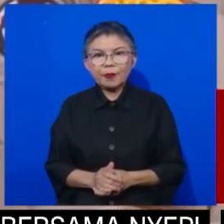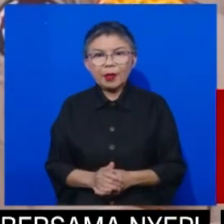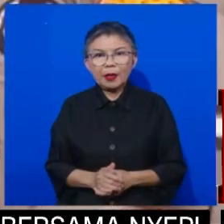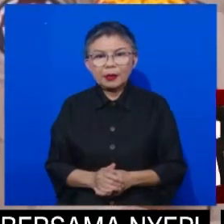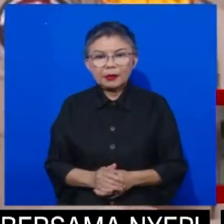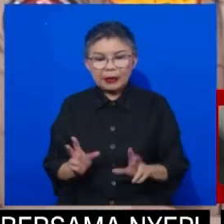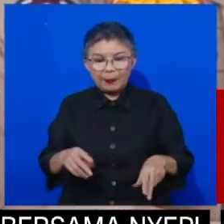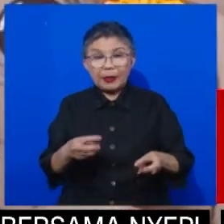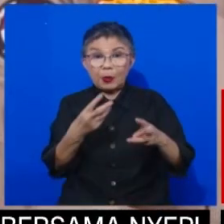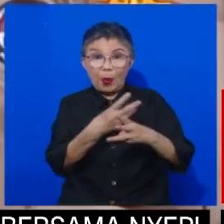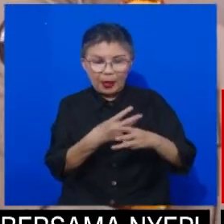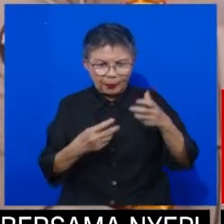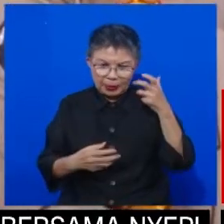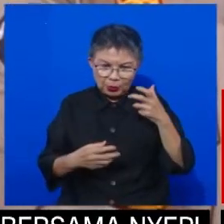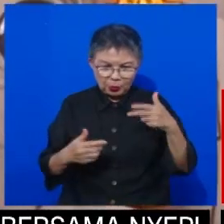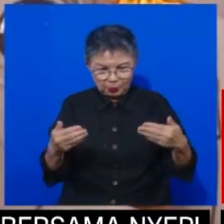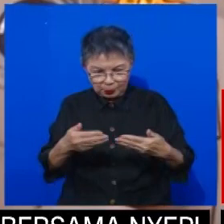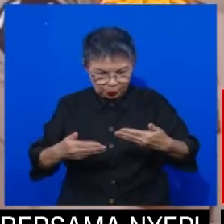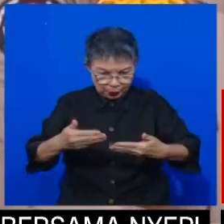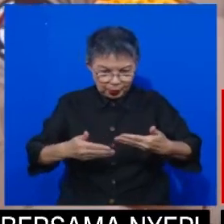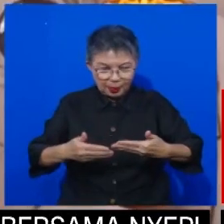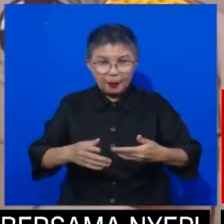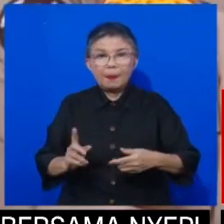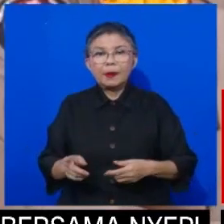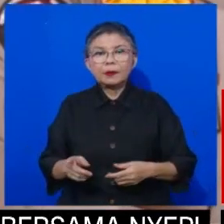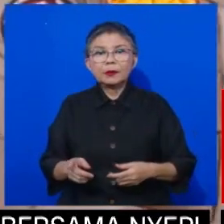WA sinkron bahwa